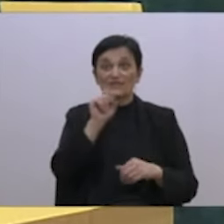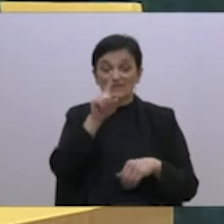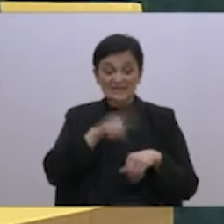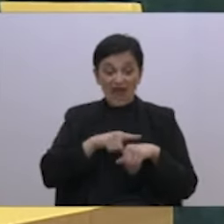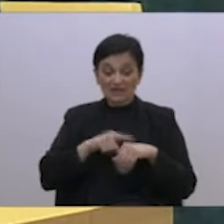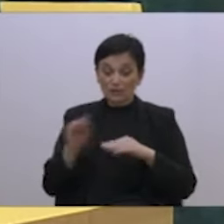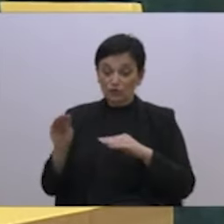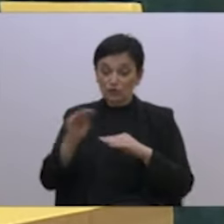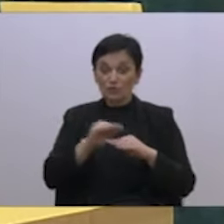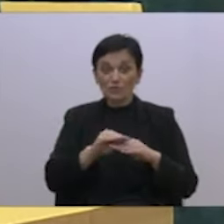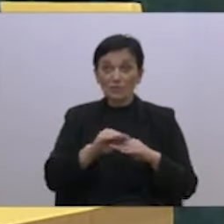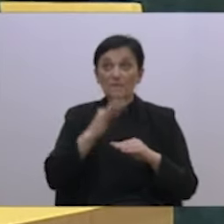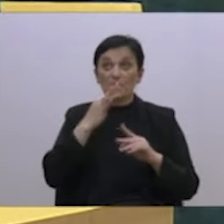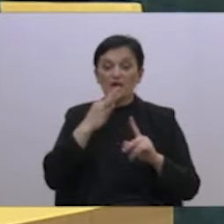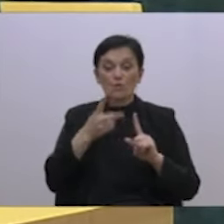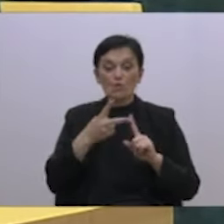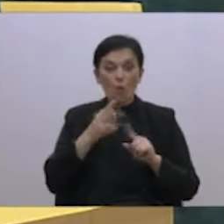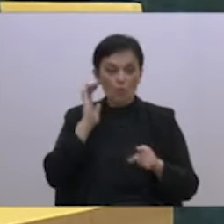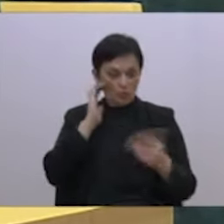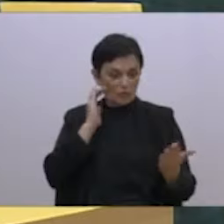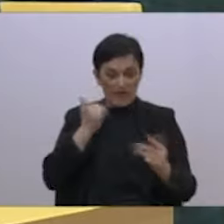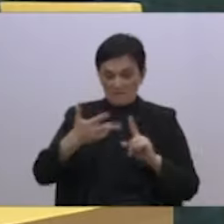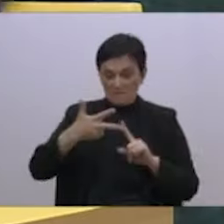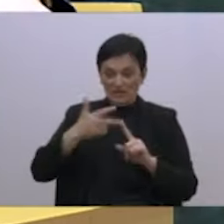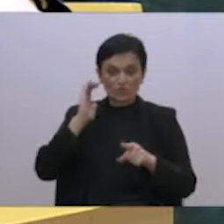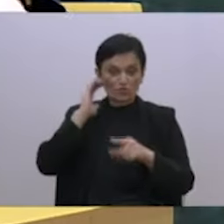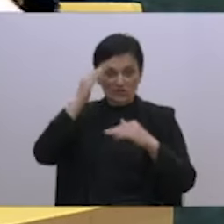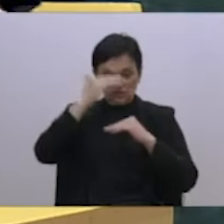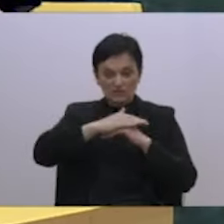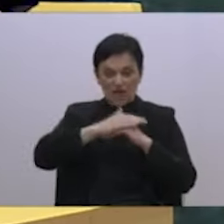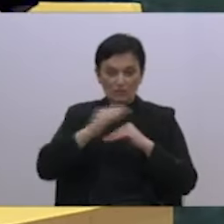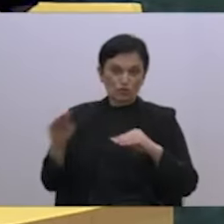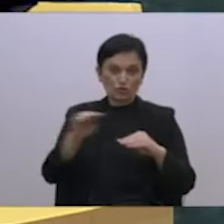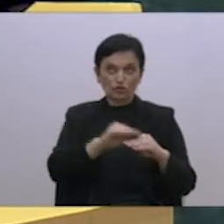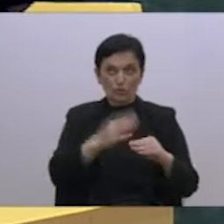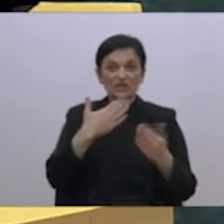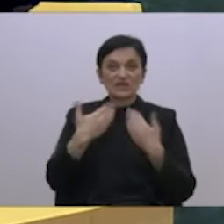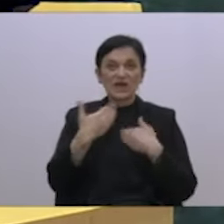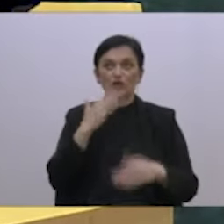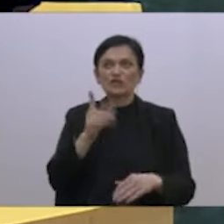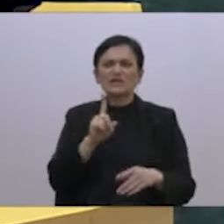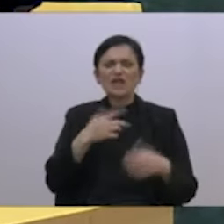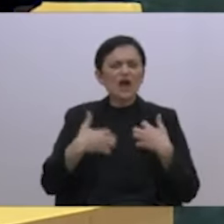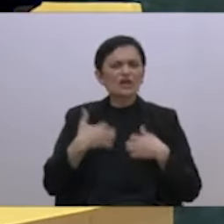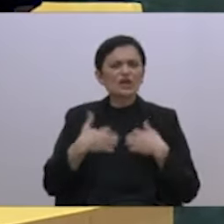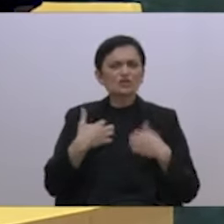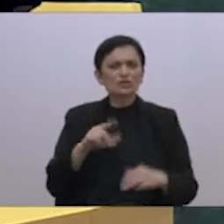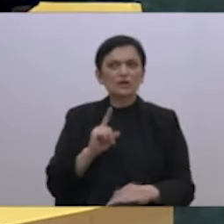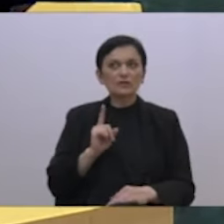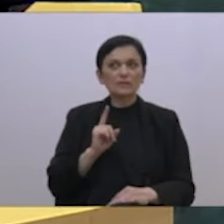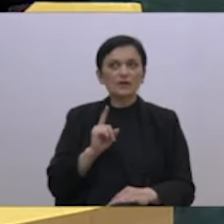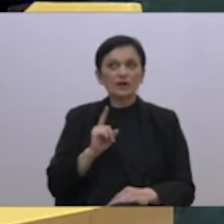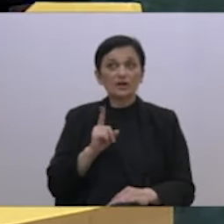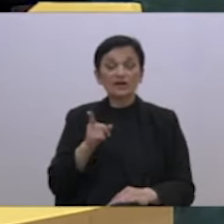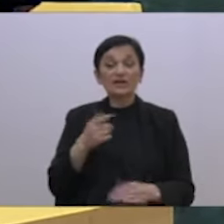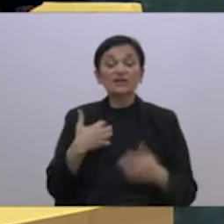შემოიტანე, მეორე მოსმენით აგერ და მე ხომ მესამე მოსმენით საღამოს ალბათ შემოიტან და კენცას უყრით. რა გეჩქარებათ?